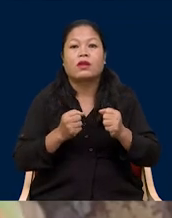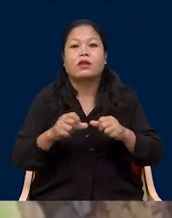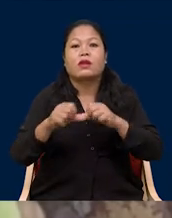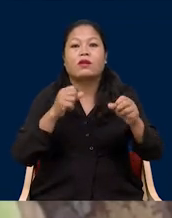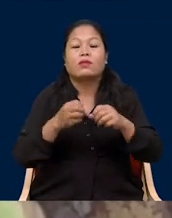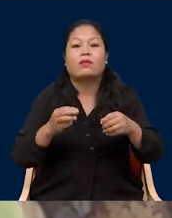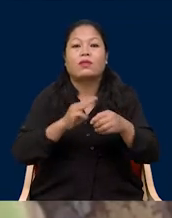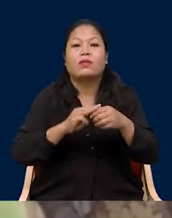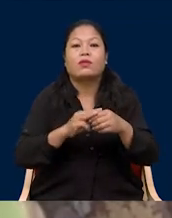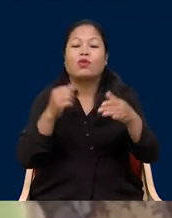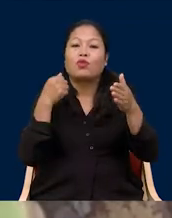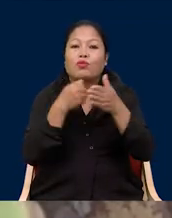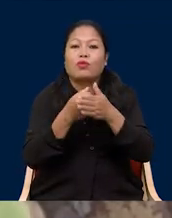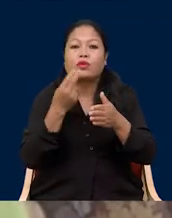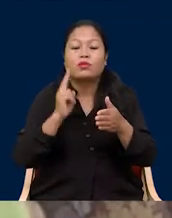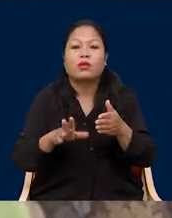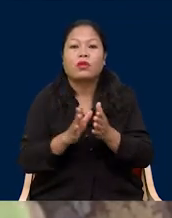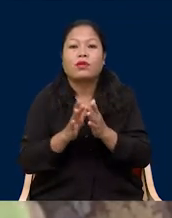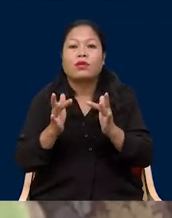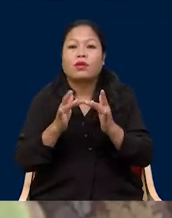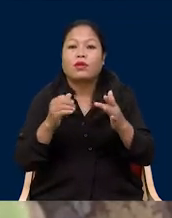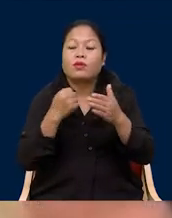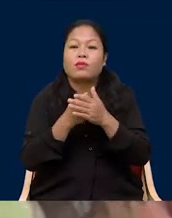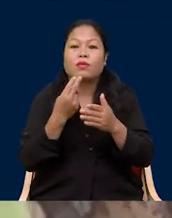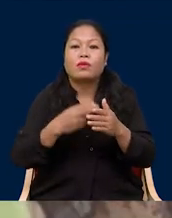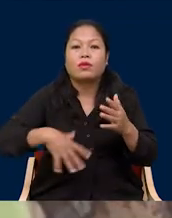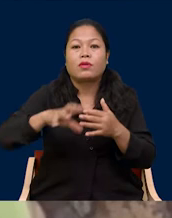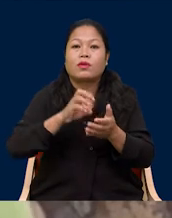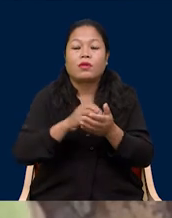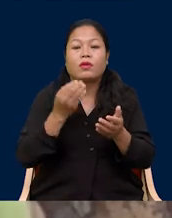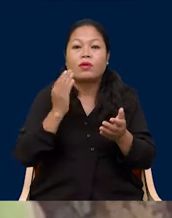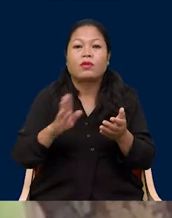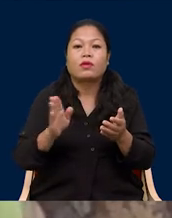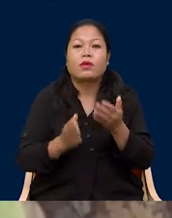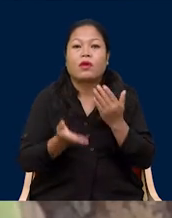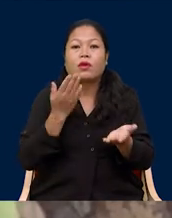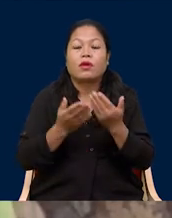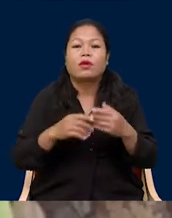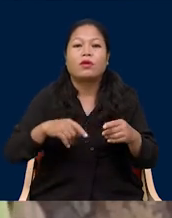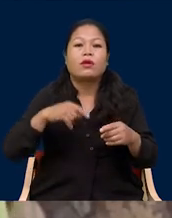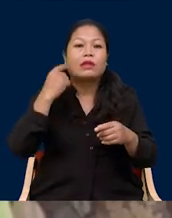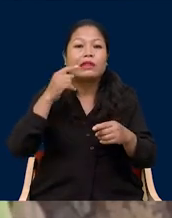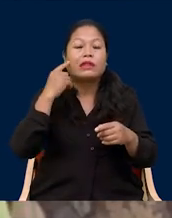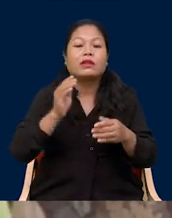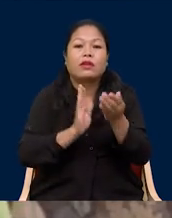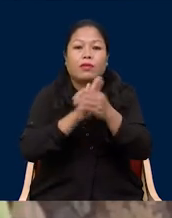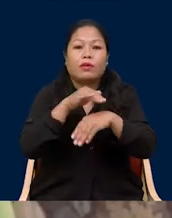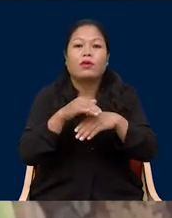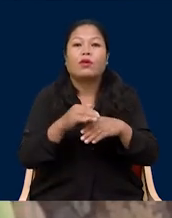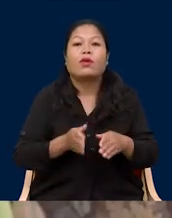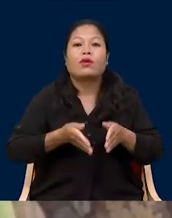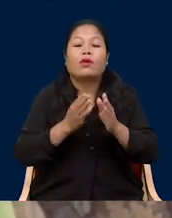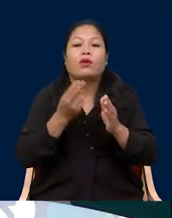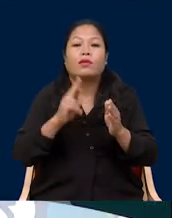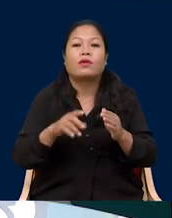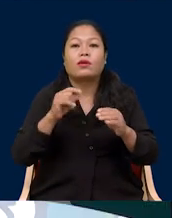चाहिँ प्रविधिसँगको एक्सेस जुन चाहिँ छ नि पहुँच छ अहिलेको युवाहरूसँग, सबैसँग नहोला तर यो चाहिँ दिनानुदिन बढ्दो